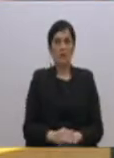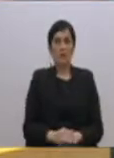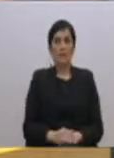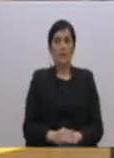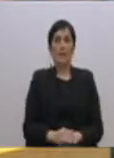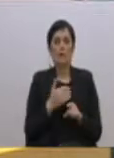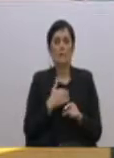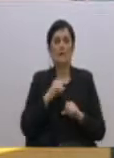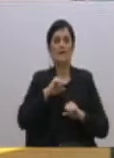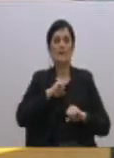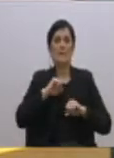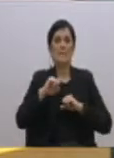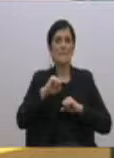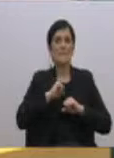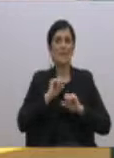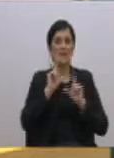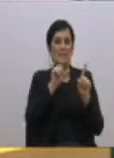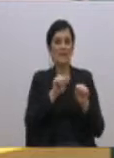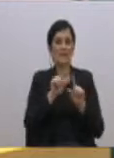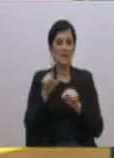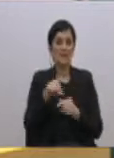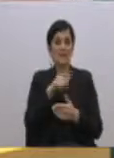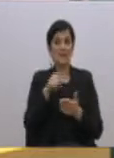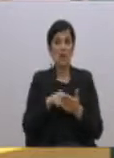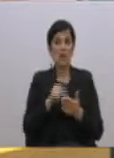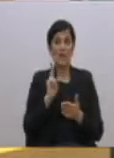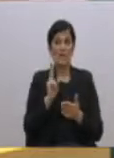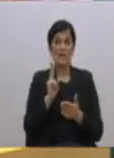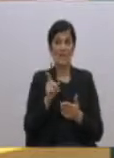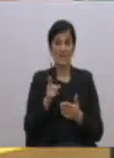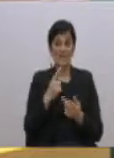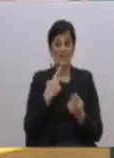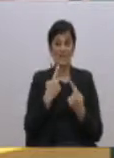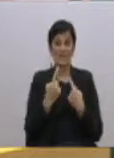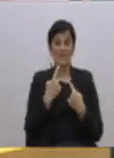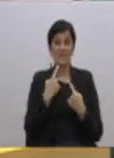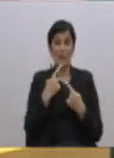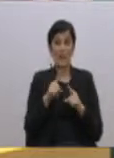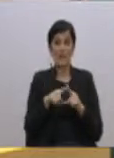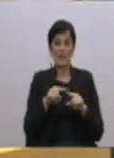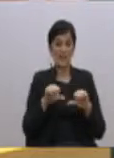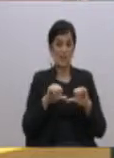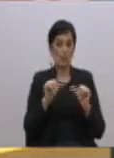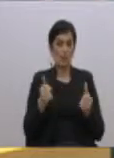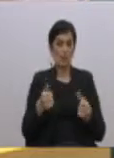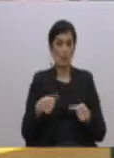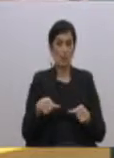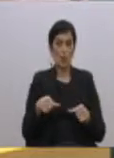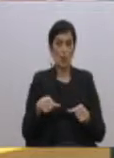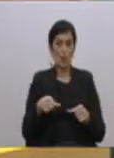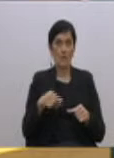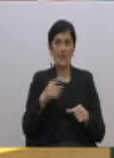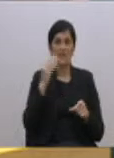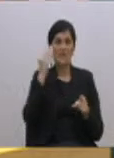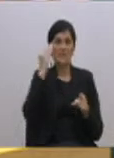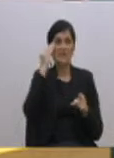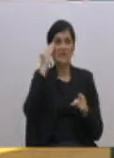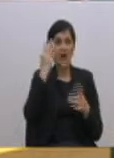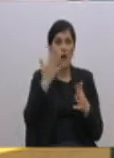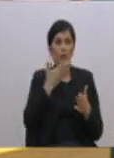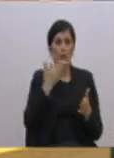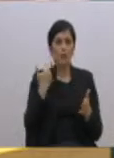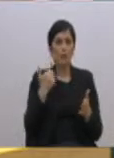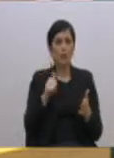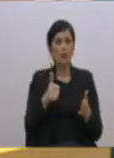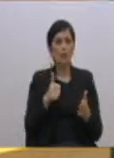Ecla e tota visa obro. Vin sa maze sa obro, si se ti pormit. Romiza armul genetski are aps, logor